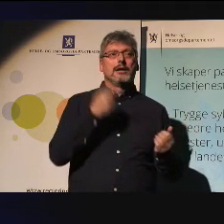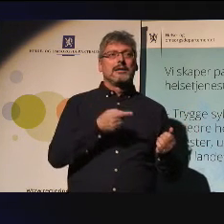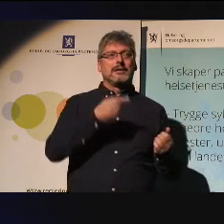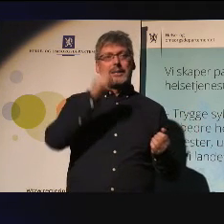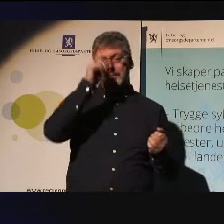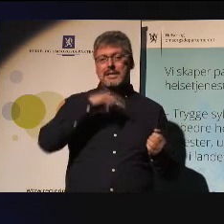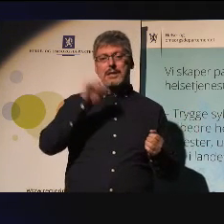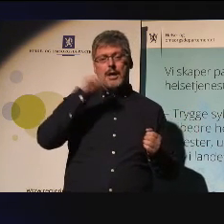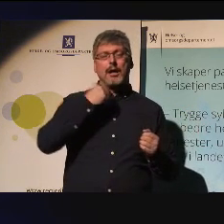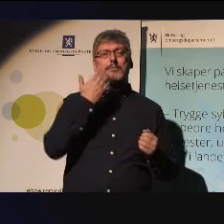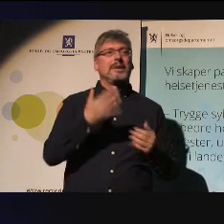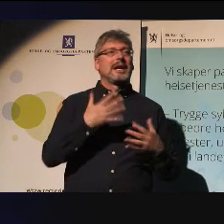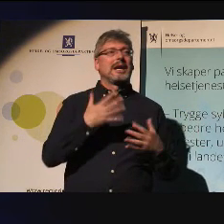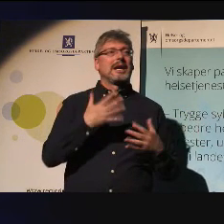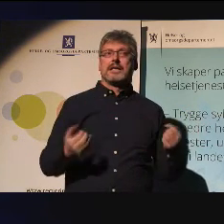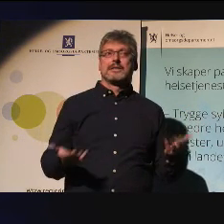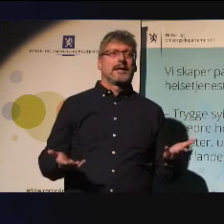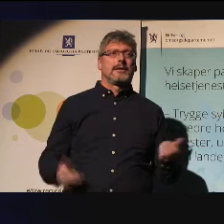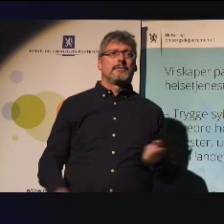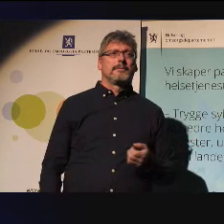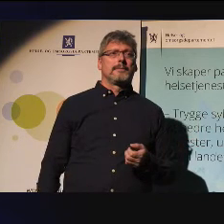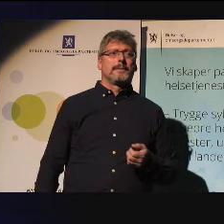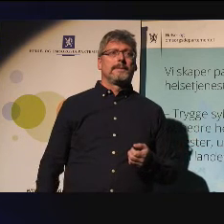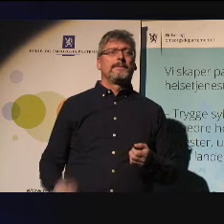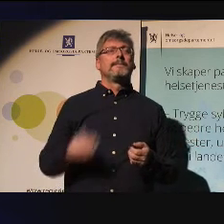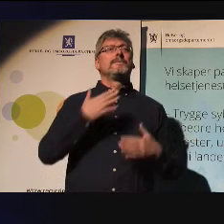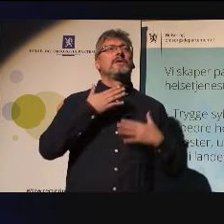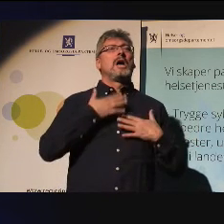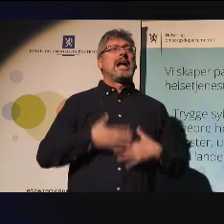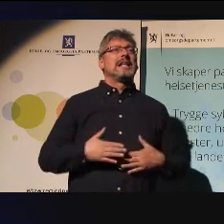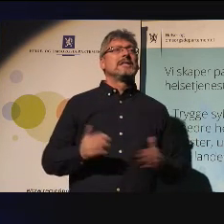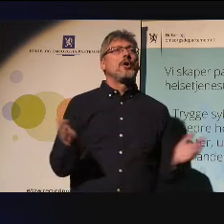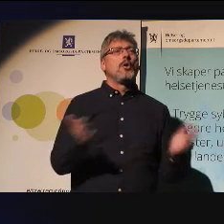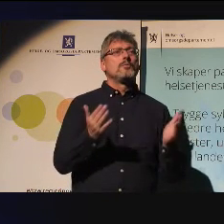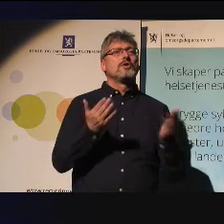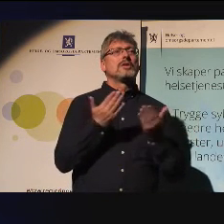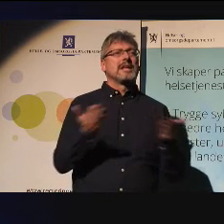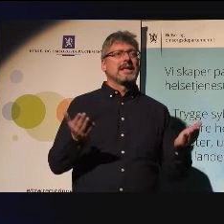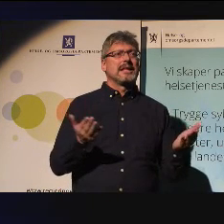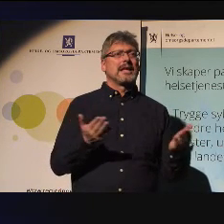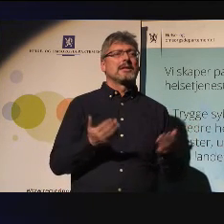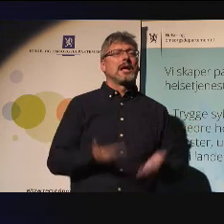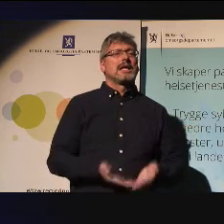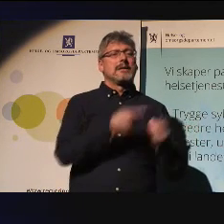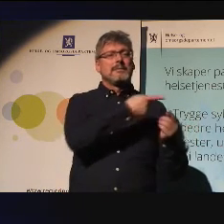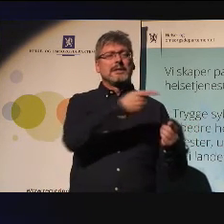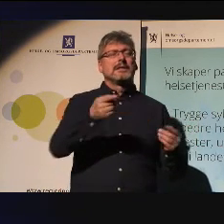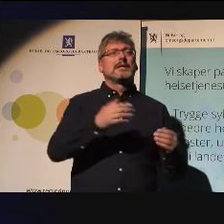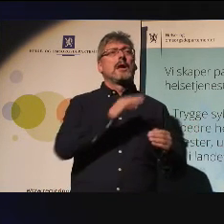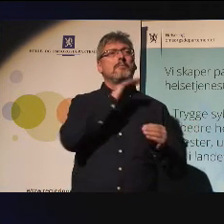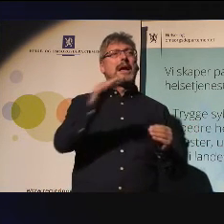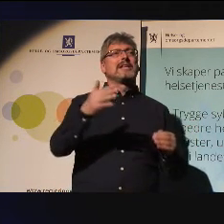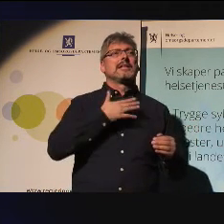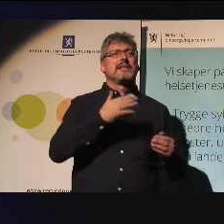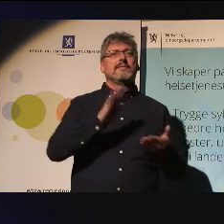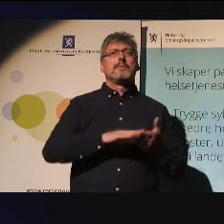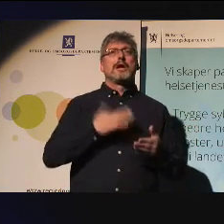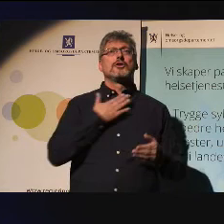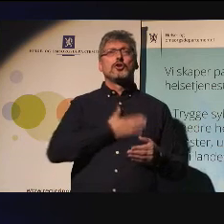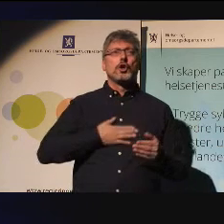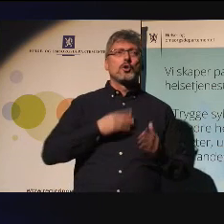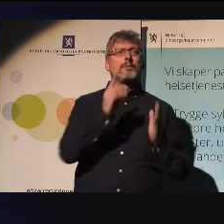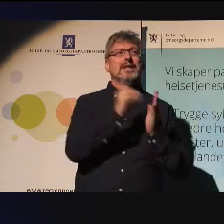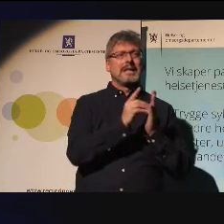bli friske. Helse- og omsorgstjenesten skal hjelpe mennesker til å mestre livet med sykdommer, diagnoser